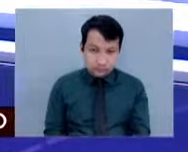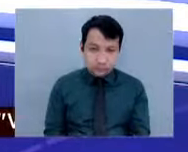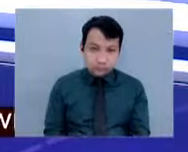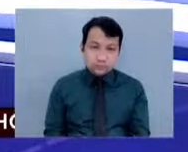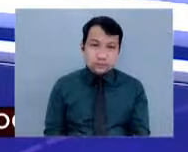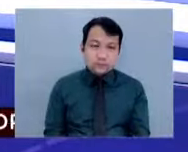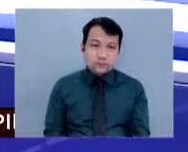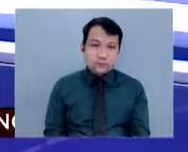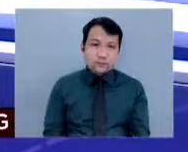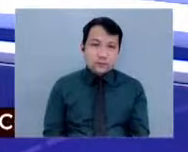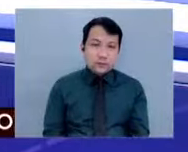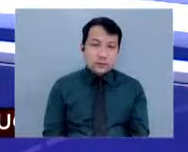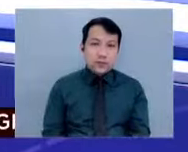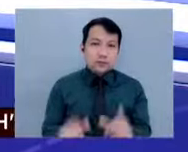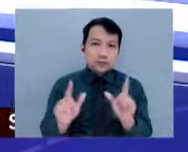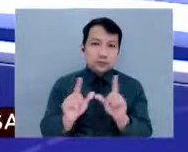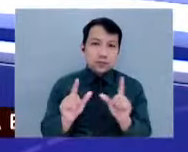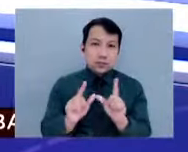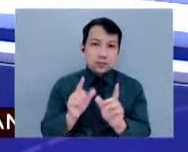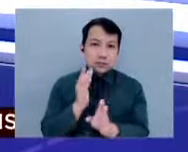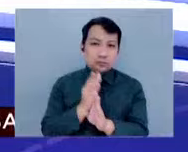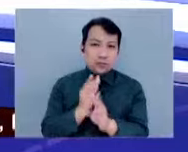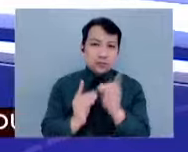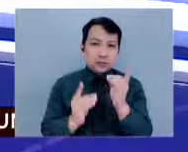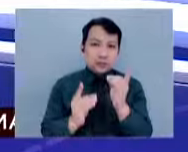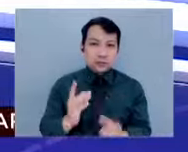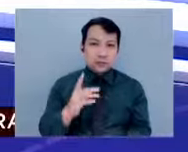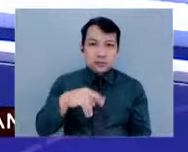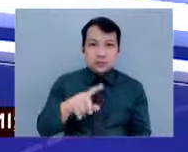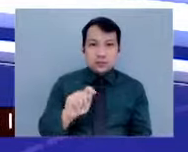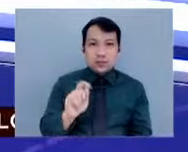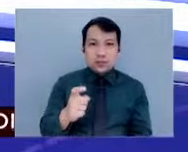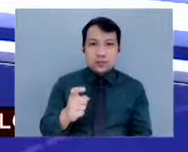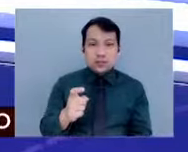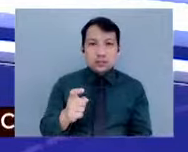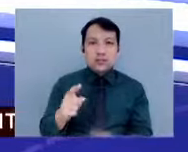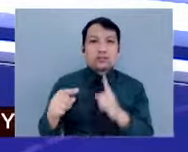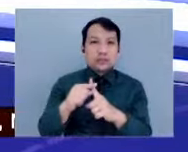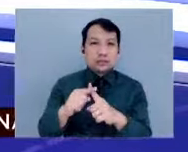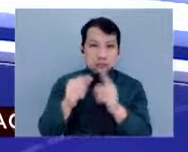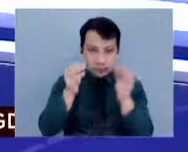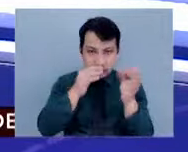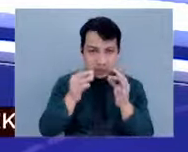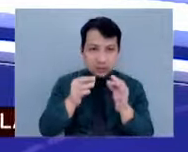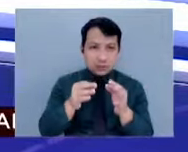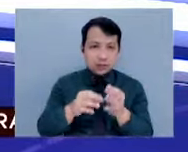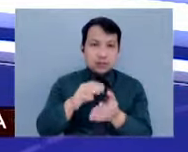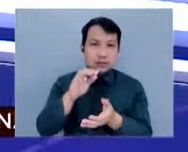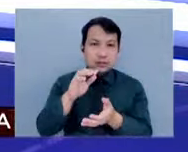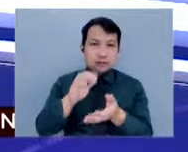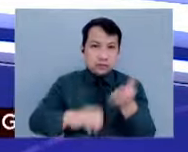Suspendidong lisensya ng 2 bus driver sa PTEX na nagpositibo sa droga. Yun lang, bawas driver po yan sa